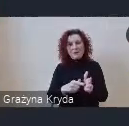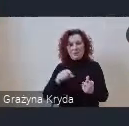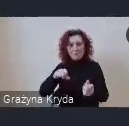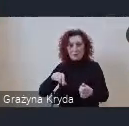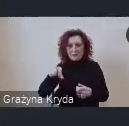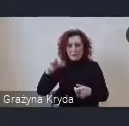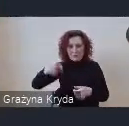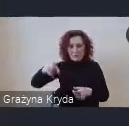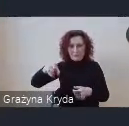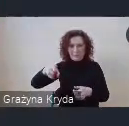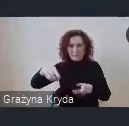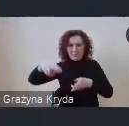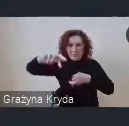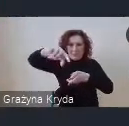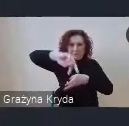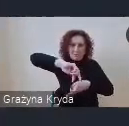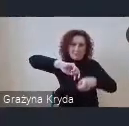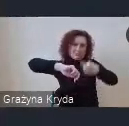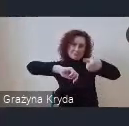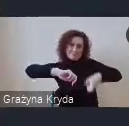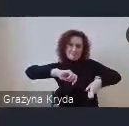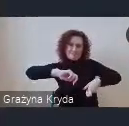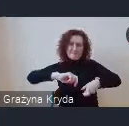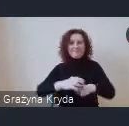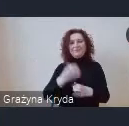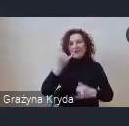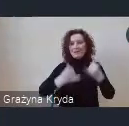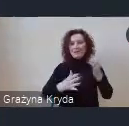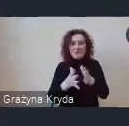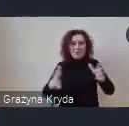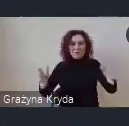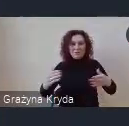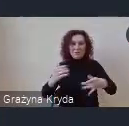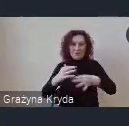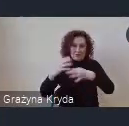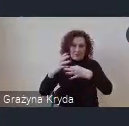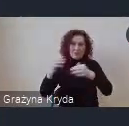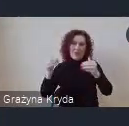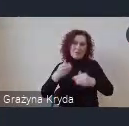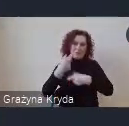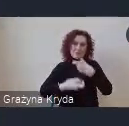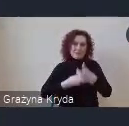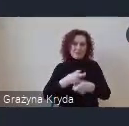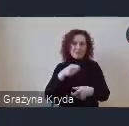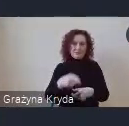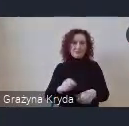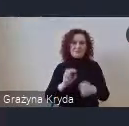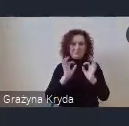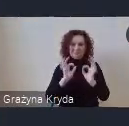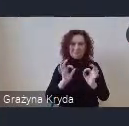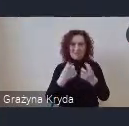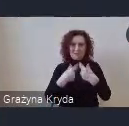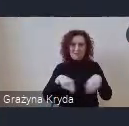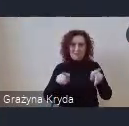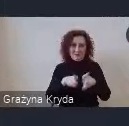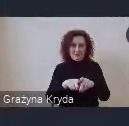Oczywiście takiej się nie zrobi na wąskich schodach poręcze natomiast pokazuje to jaką jako przypadek to jest oczywiście dobre rozwiązanie i